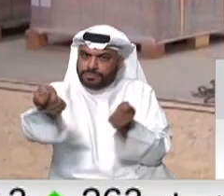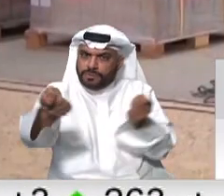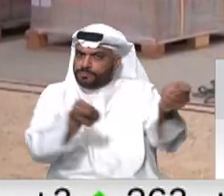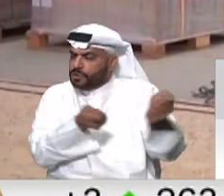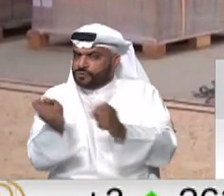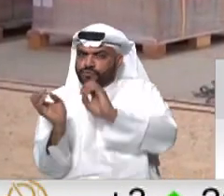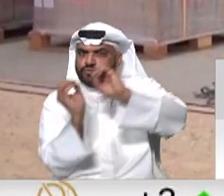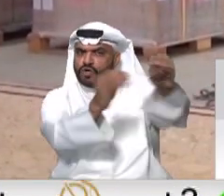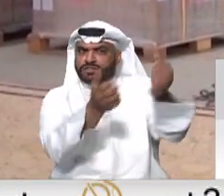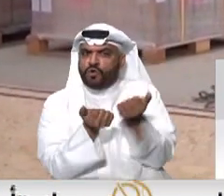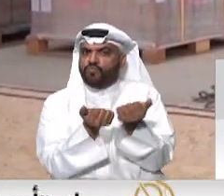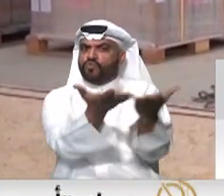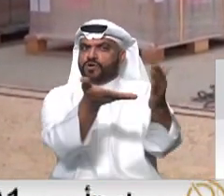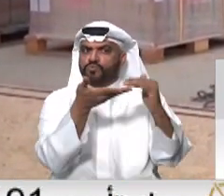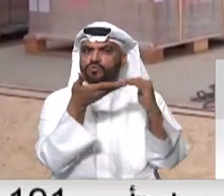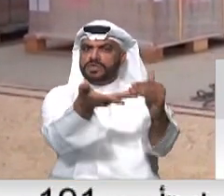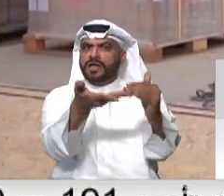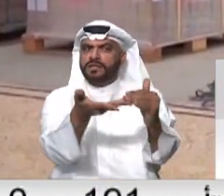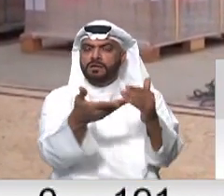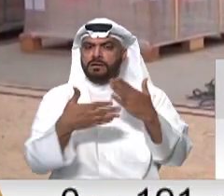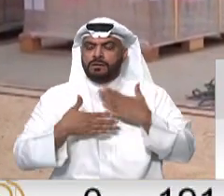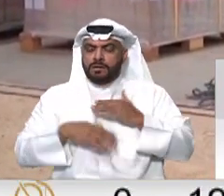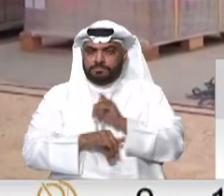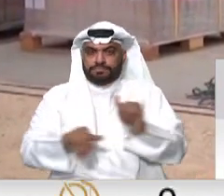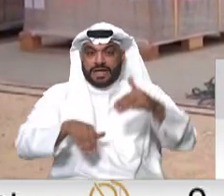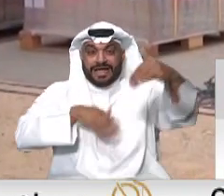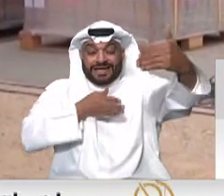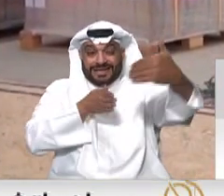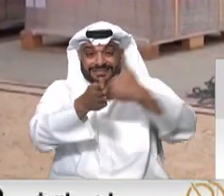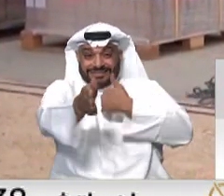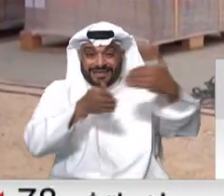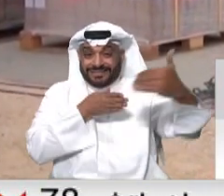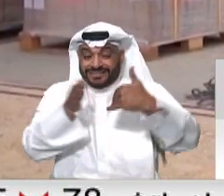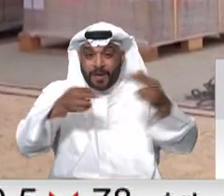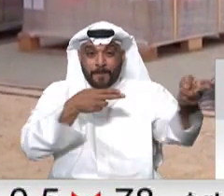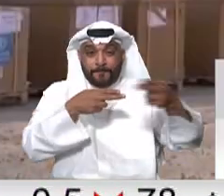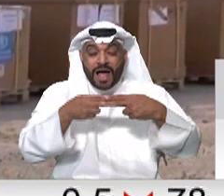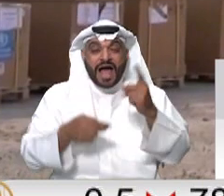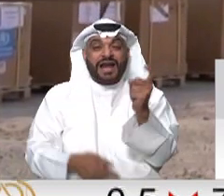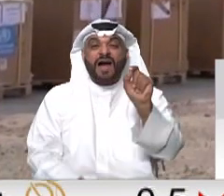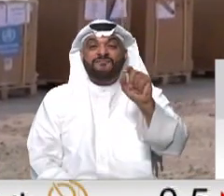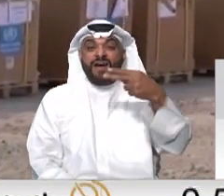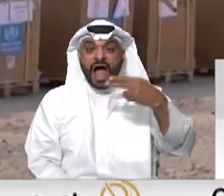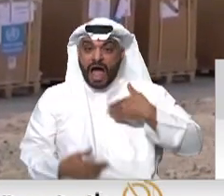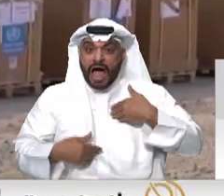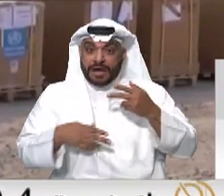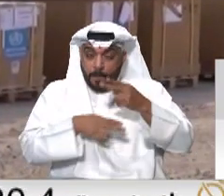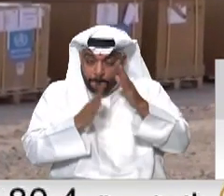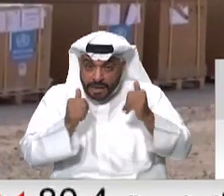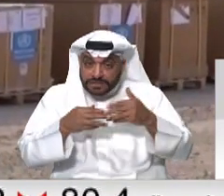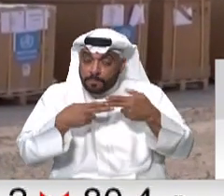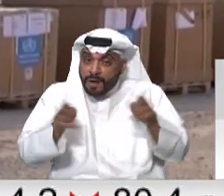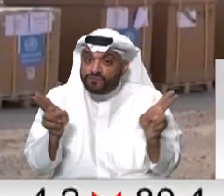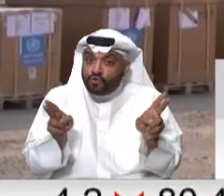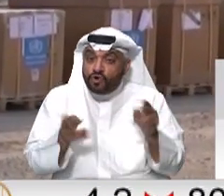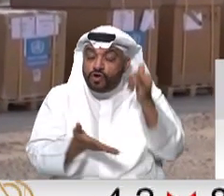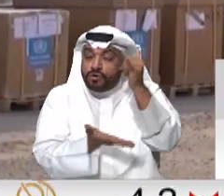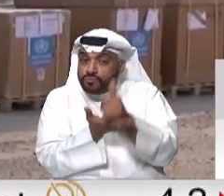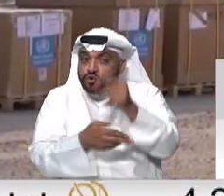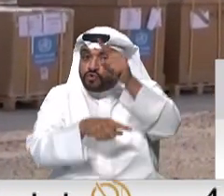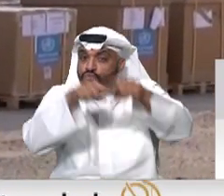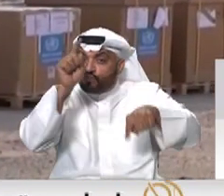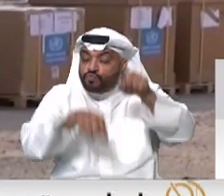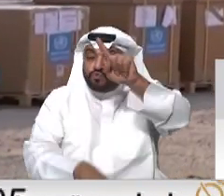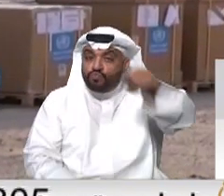واكد شكري ان معبر رفح مفتوح رسميا على الجانب المصري طوال الوقت الا ان المشكله هي تعرضه